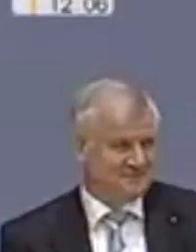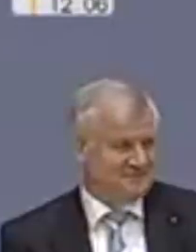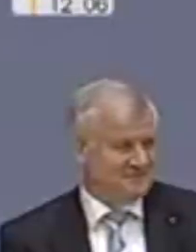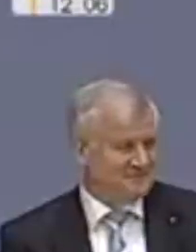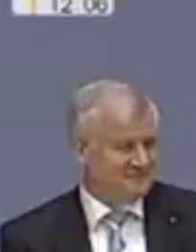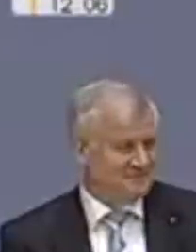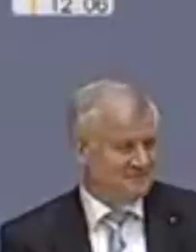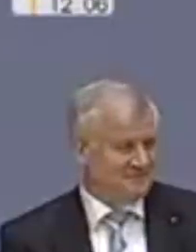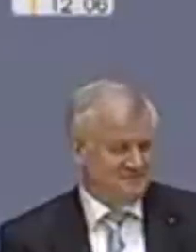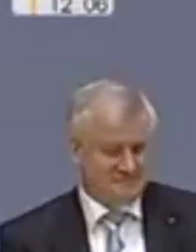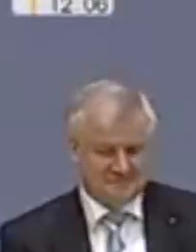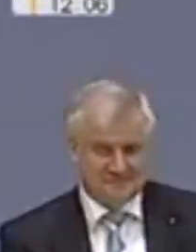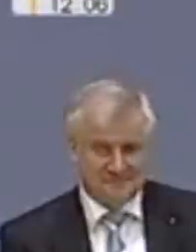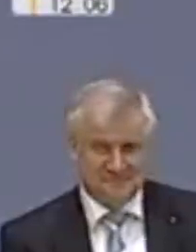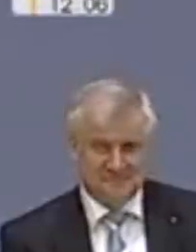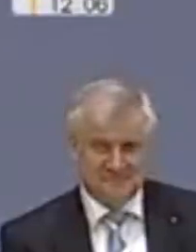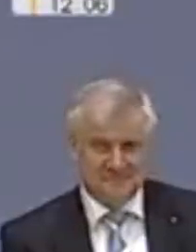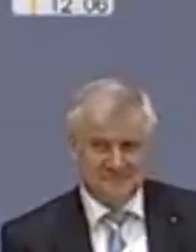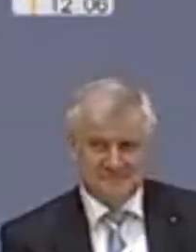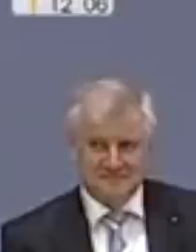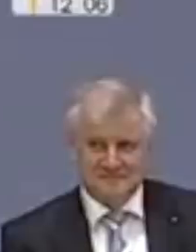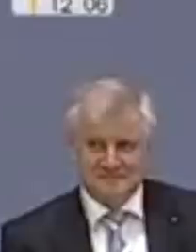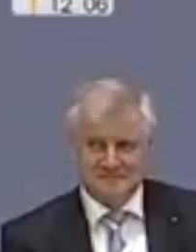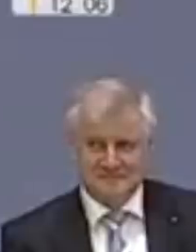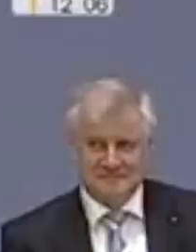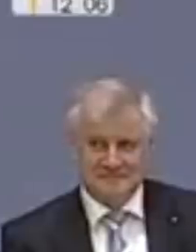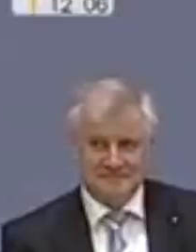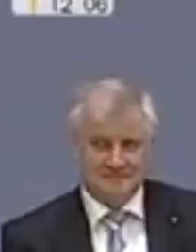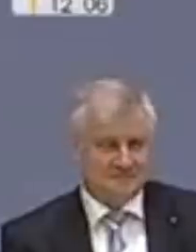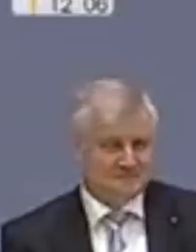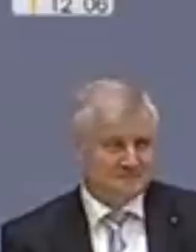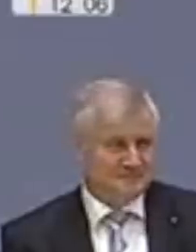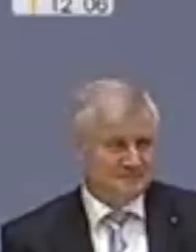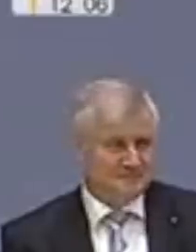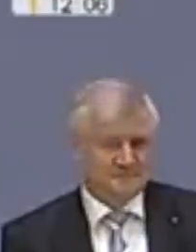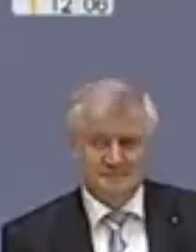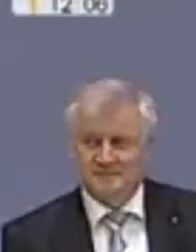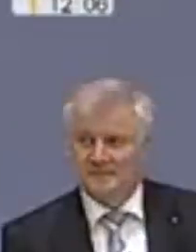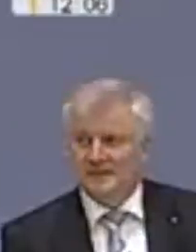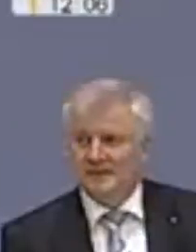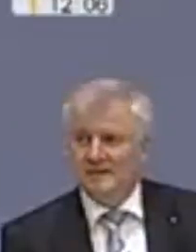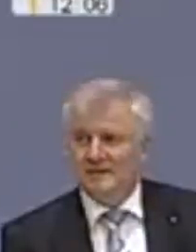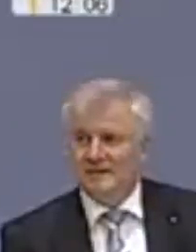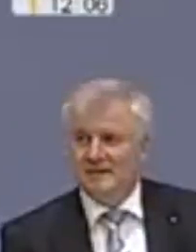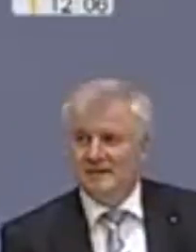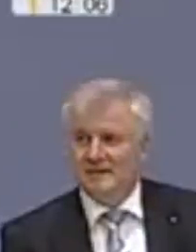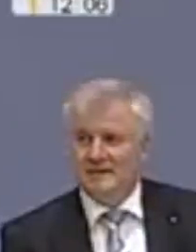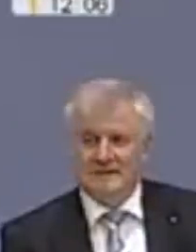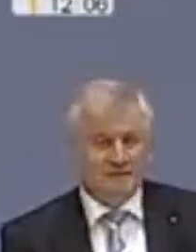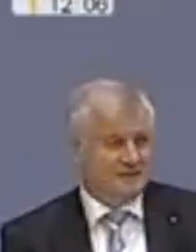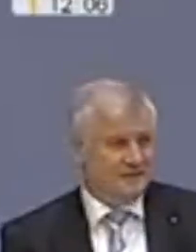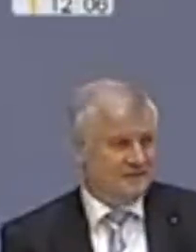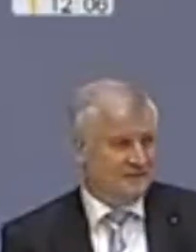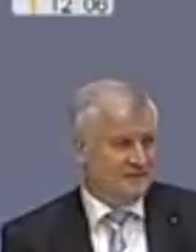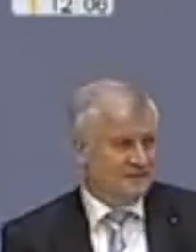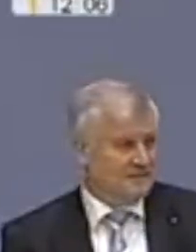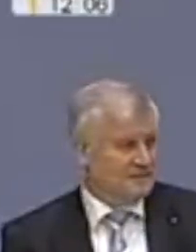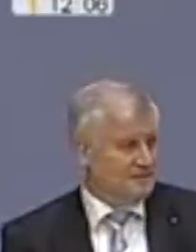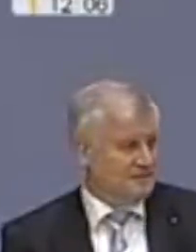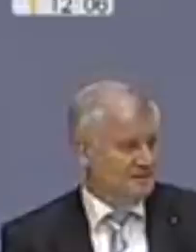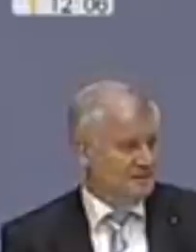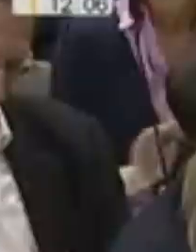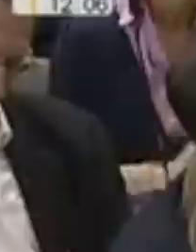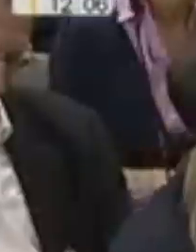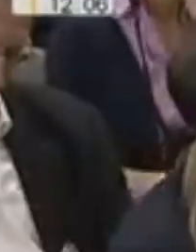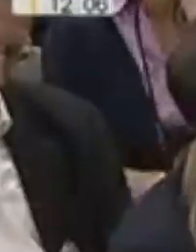Ich habe wirklich jetzt alles gesagt dazu. Wenn das alles ist? Wie bitte? Ja, ich kann gerne den Satz